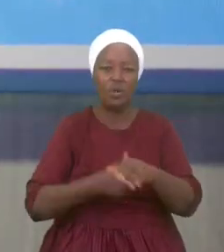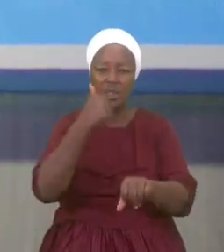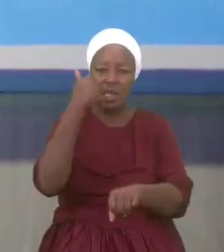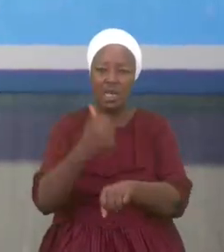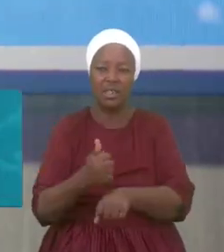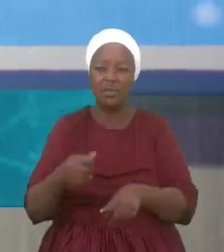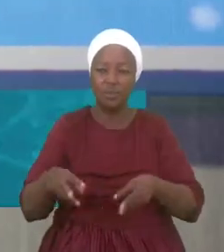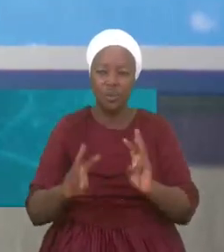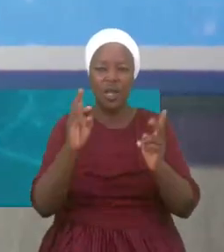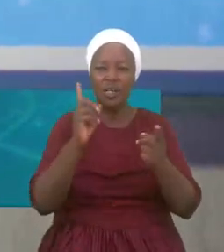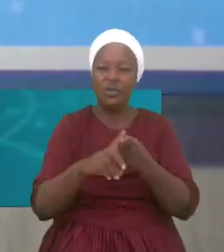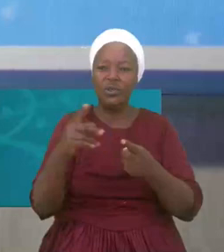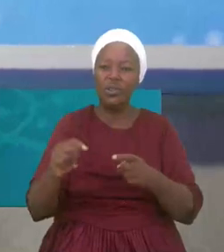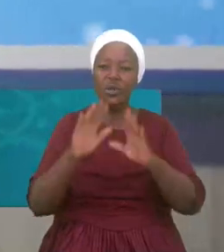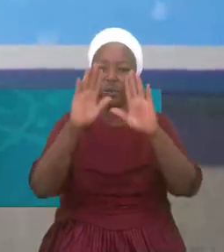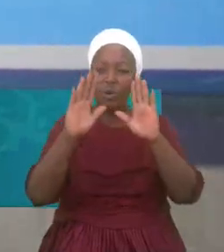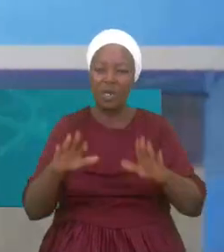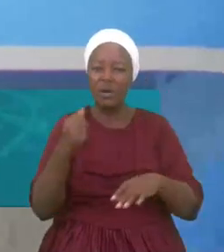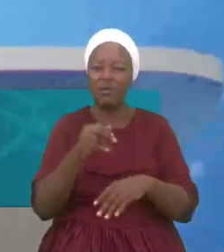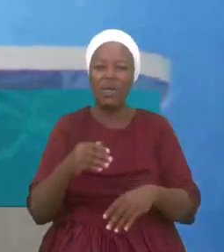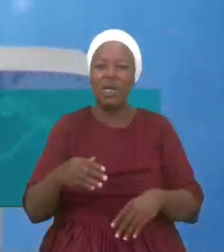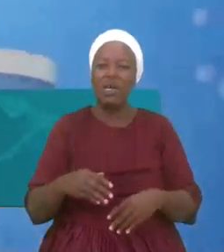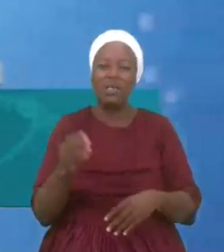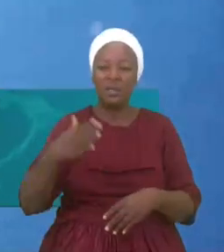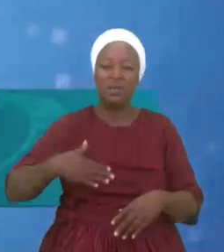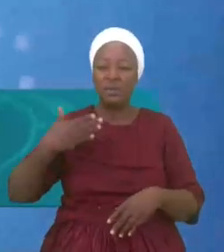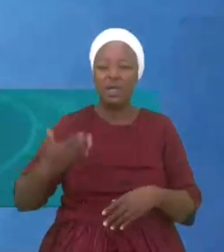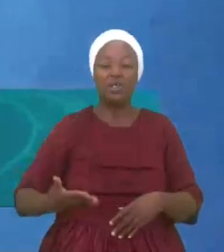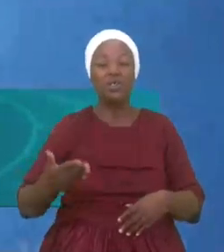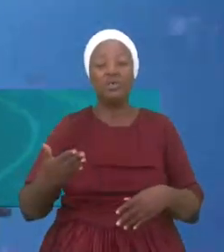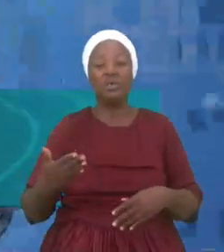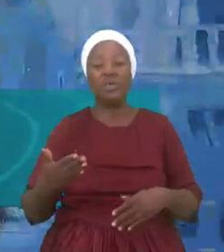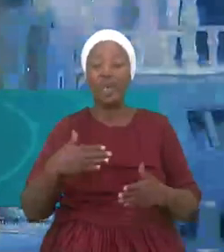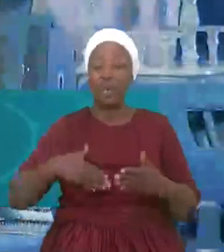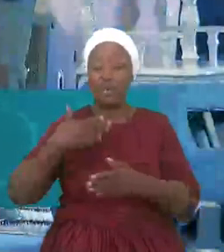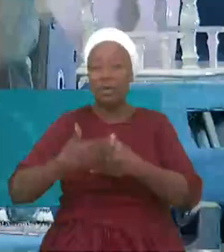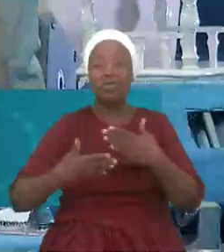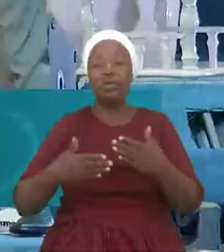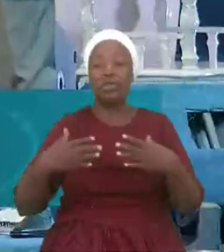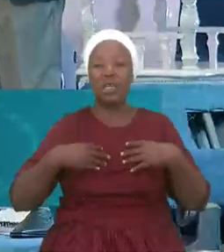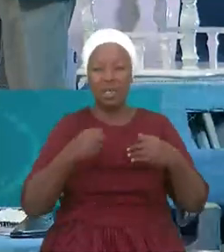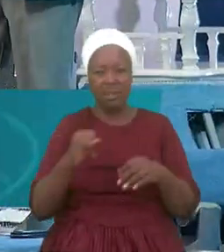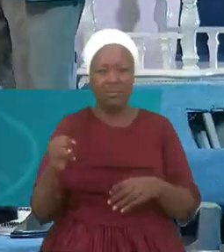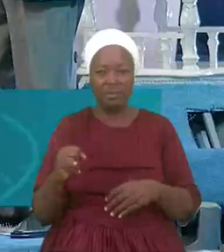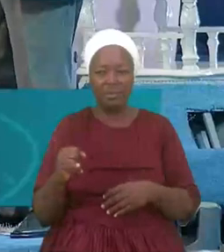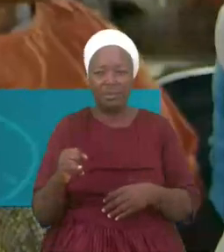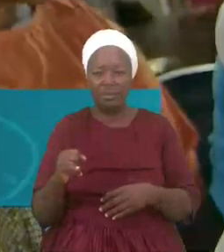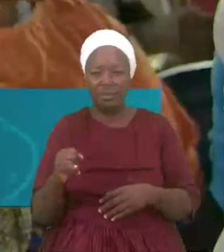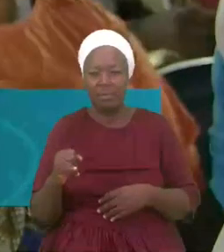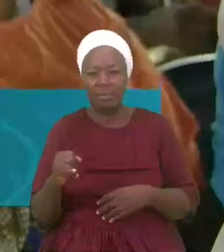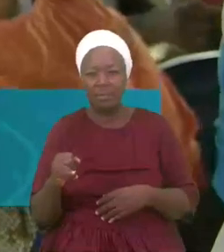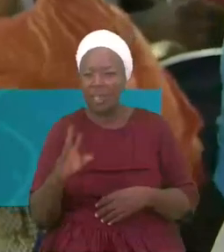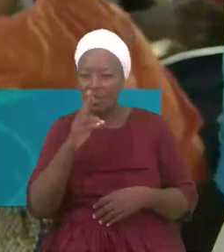deuxième point maintenant c'est la voix ordonnée prodige de la guérison